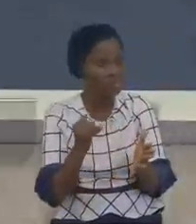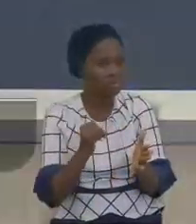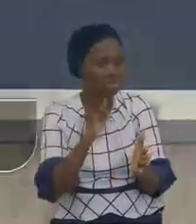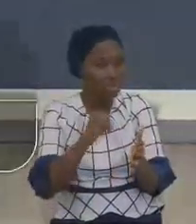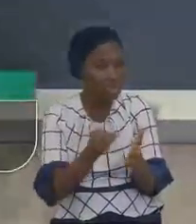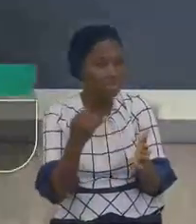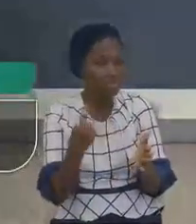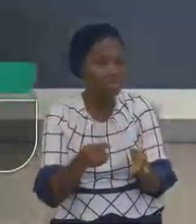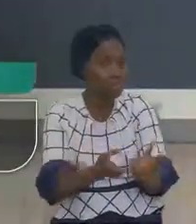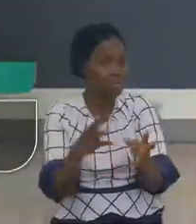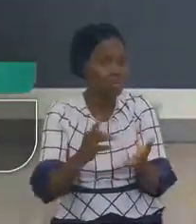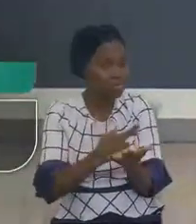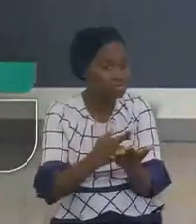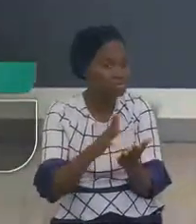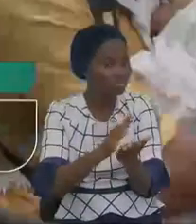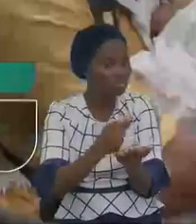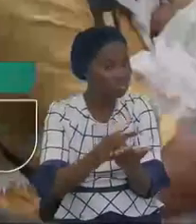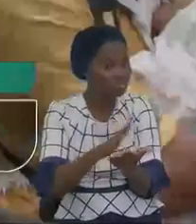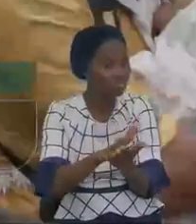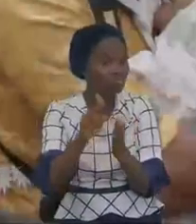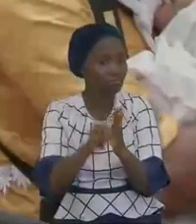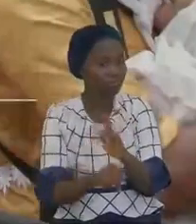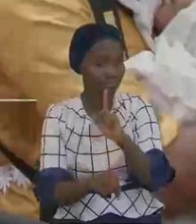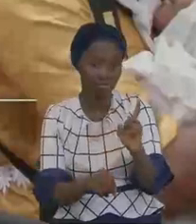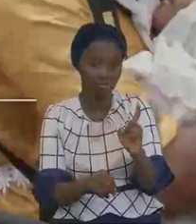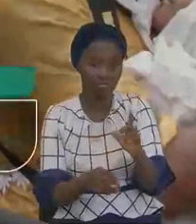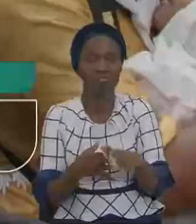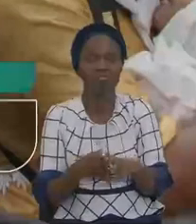Ce que je fais, la manière dont j'agis,